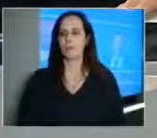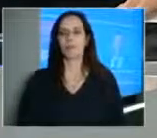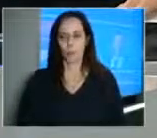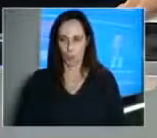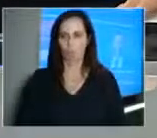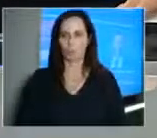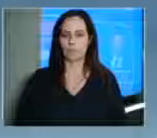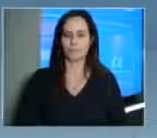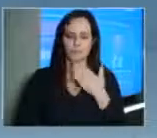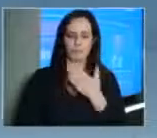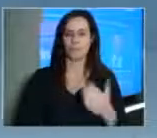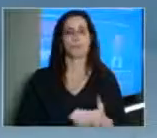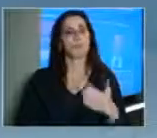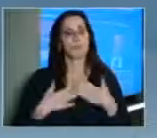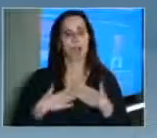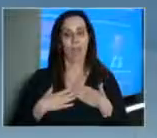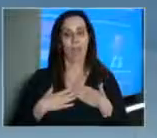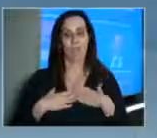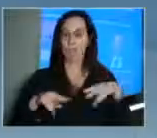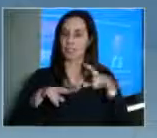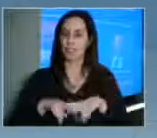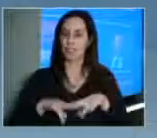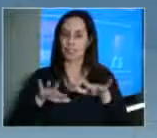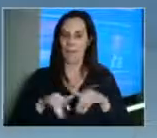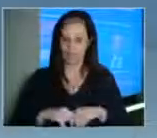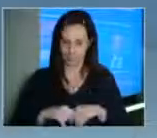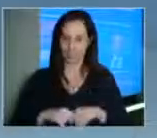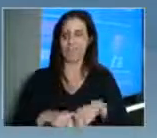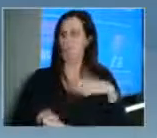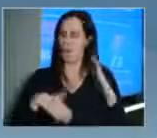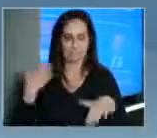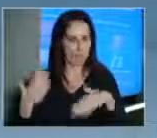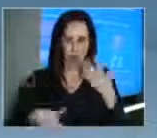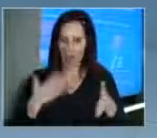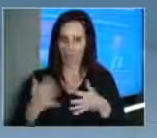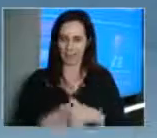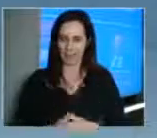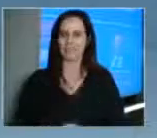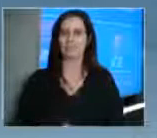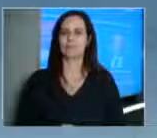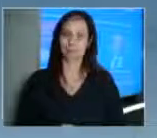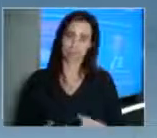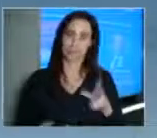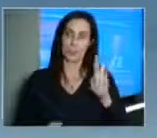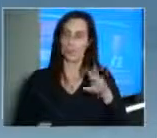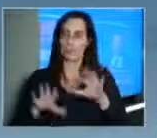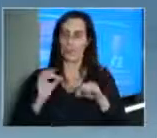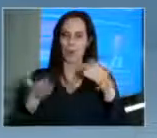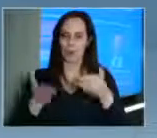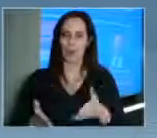כהן. ואנחנו נשארים בדיגיטל ובבלגן של שהוא הביא לנו